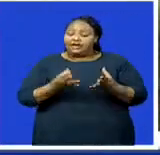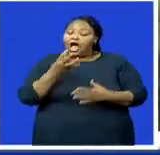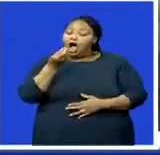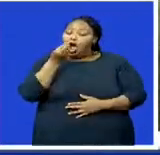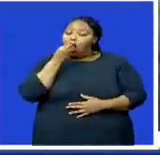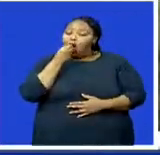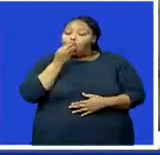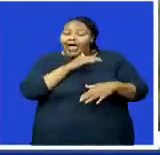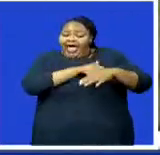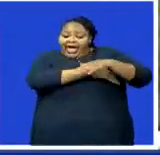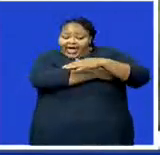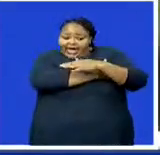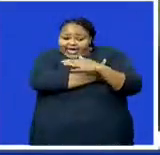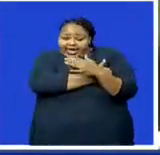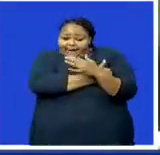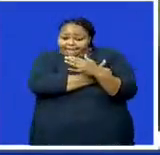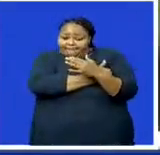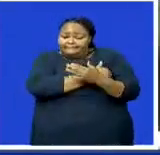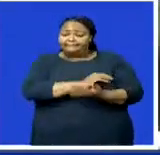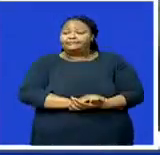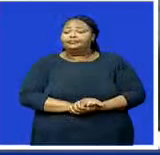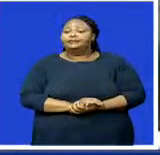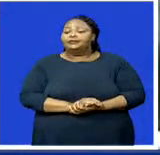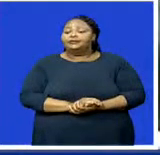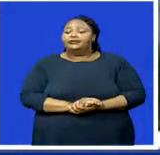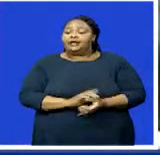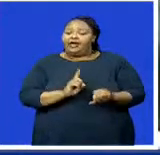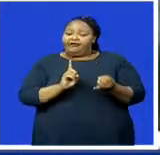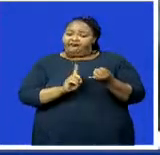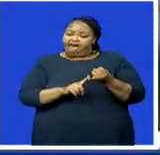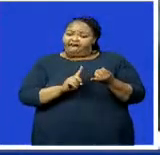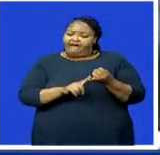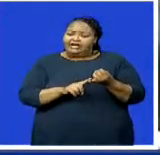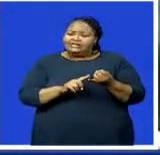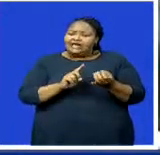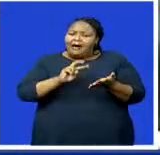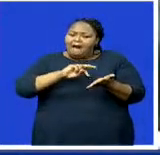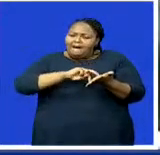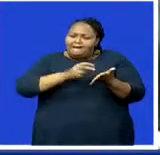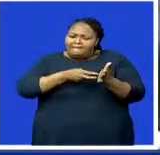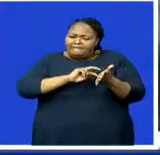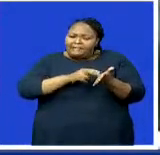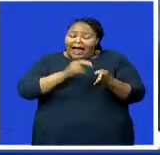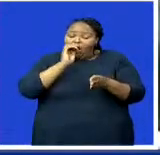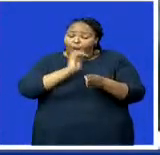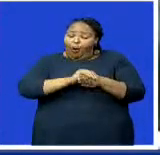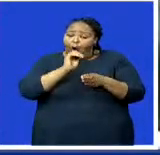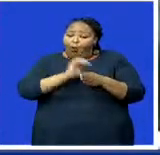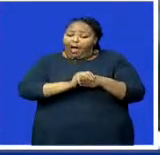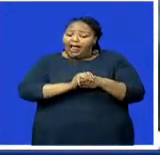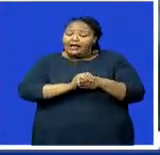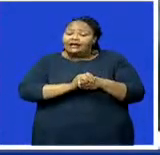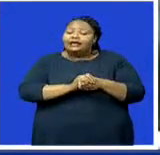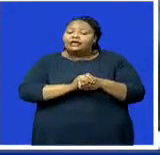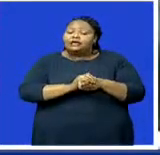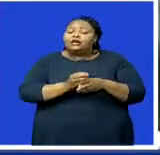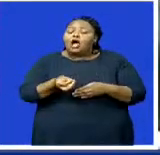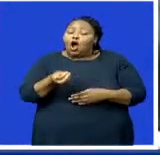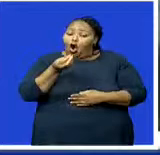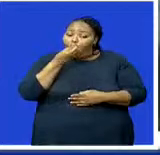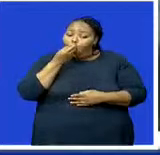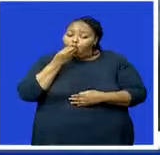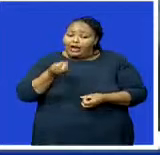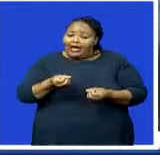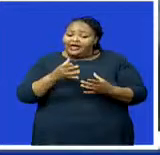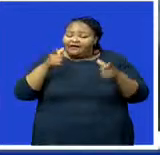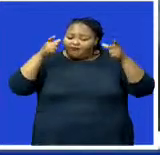lebatibekele tona kona kufuna phela babotipha ngendlela lehlelekile ngoba uyukhanze ukuthi nakuthelwa nje phansi